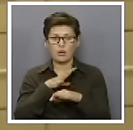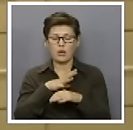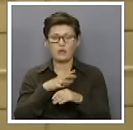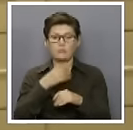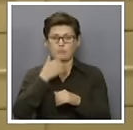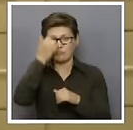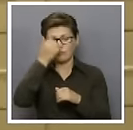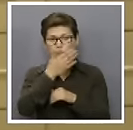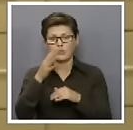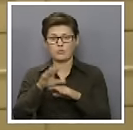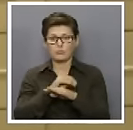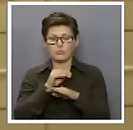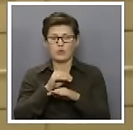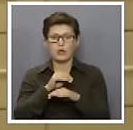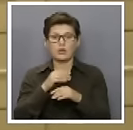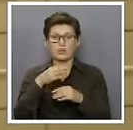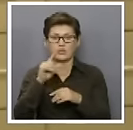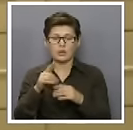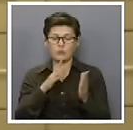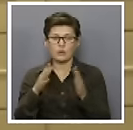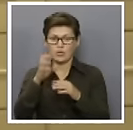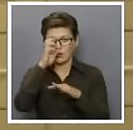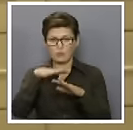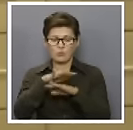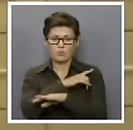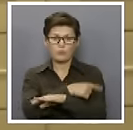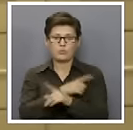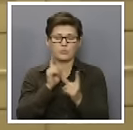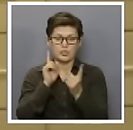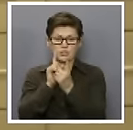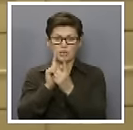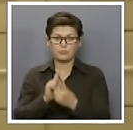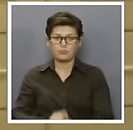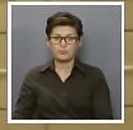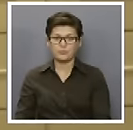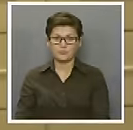Ал мен құрметті көрермен, өздеріңізбен қоштасамын. Теңгеміз тұрақты, еліміз қуатты болсын. Жүздескенше.